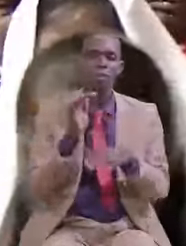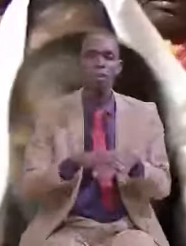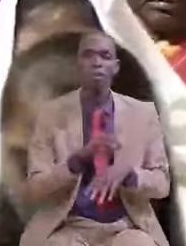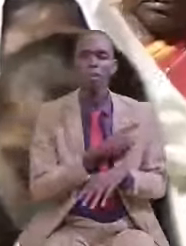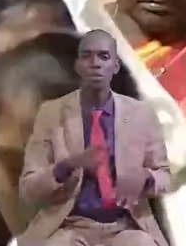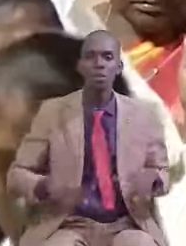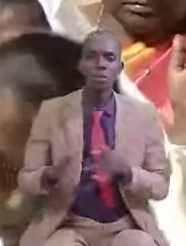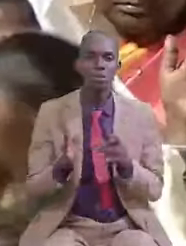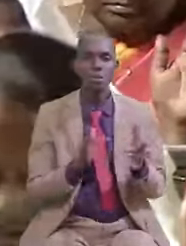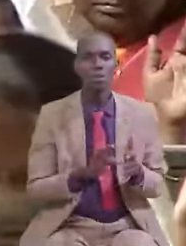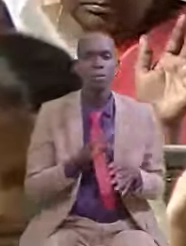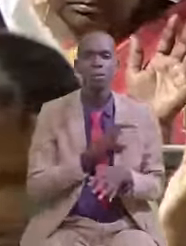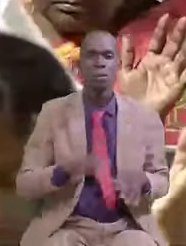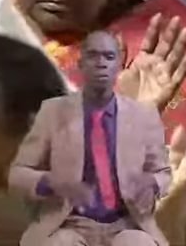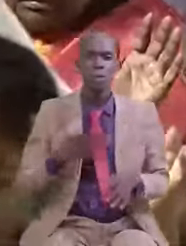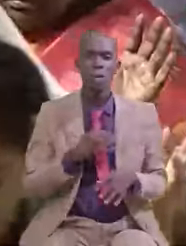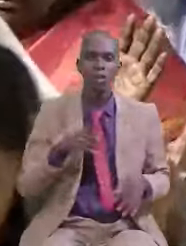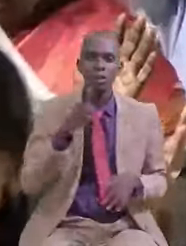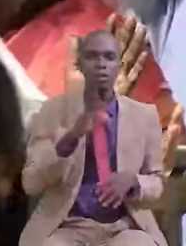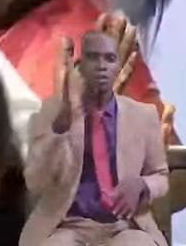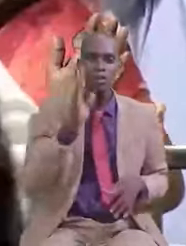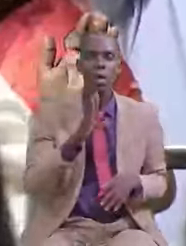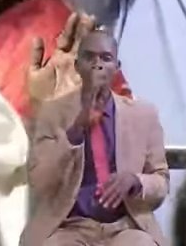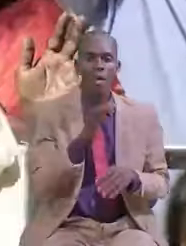Croyez au Seigneur Jésus et vous serez sauvés.